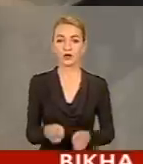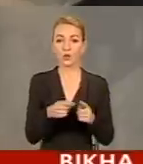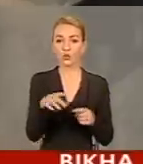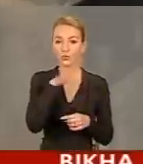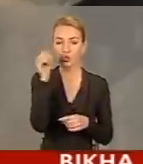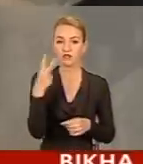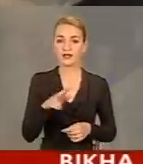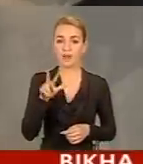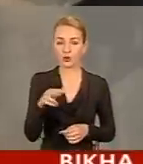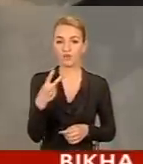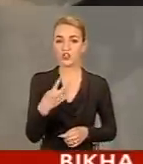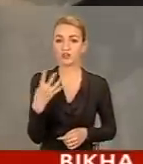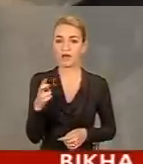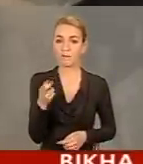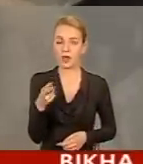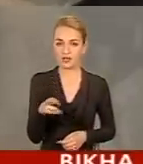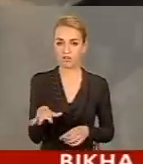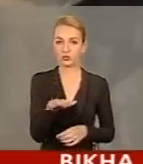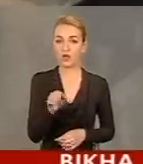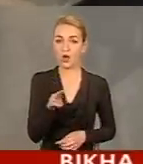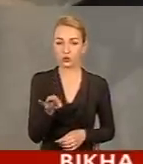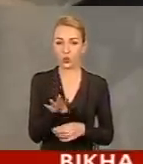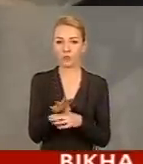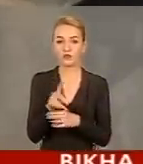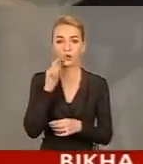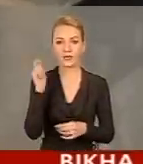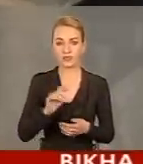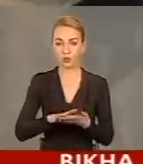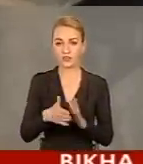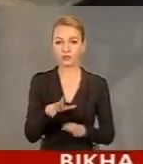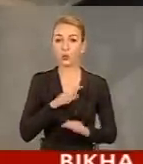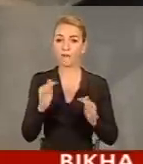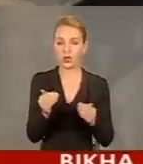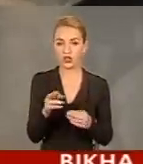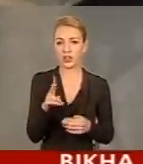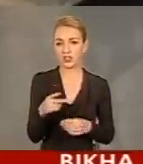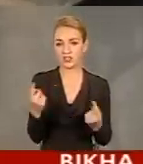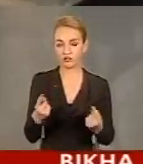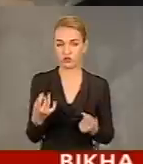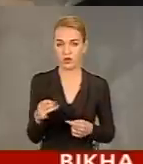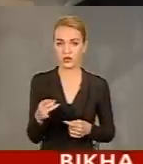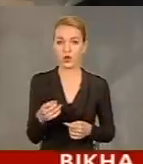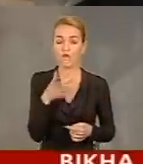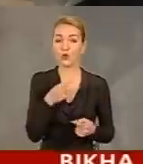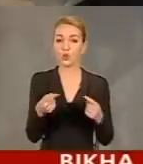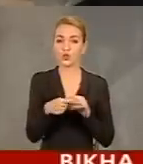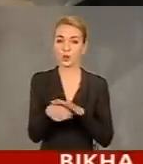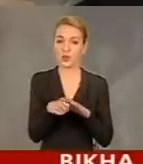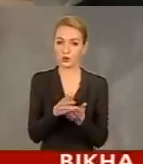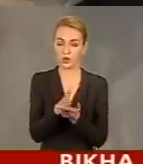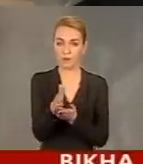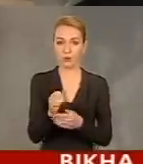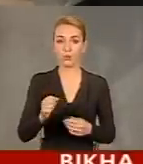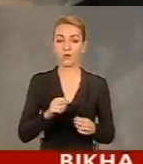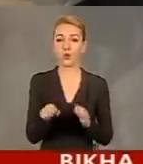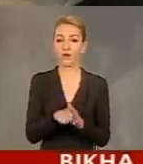ночі з 23 на 24 березня в зоні АТО обстрілів українських позицій було менше, ніж зазвичай. Водночас на Донецькому напрямку